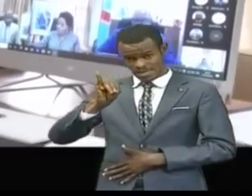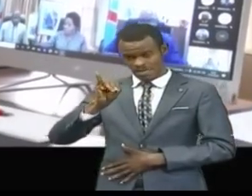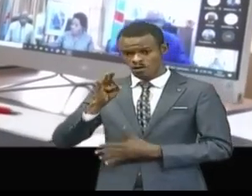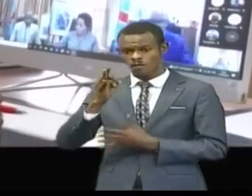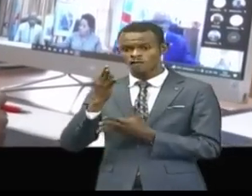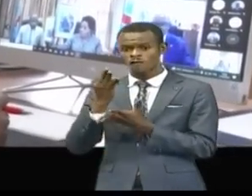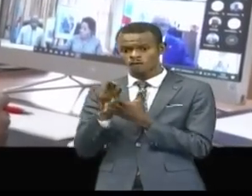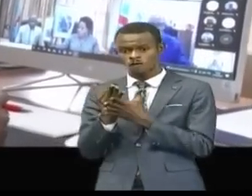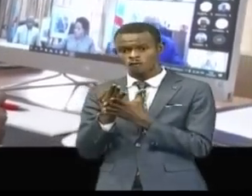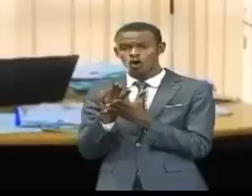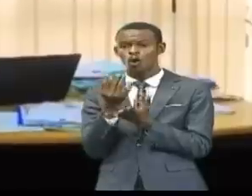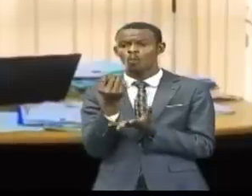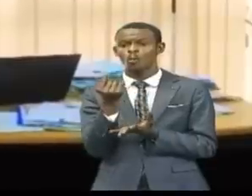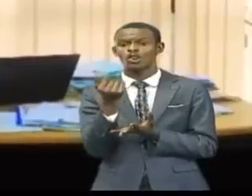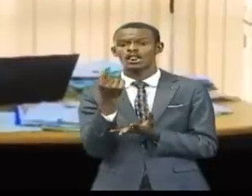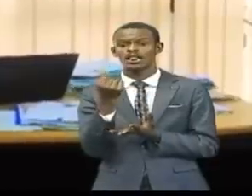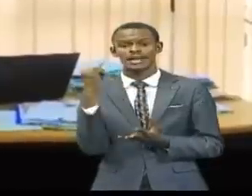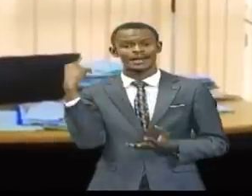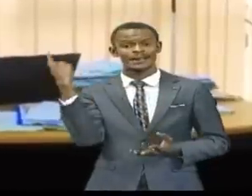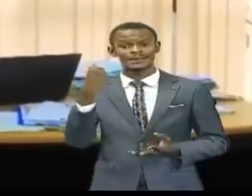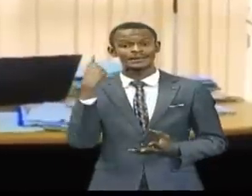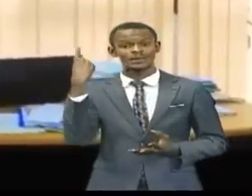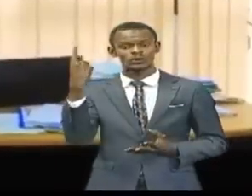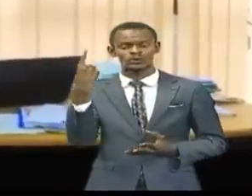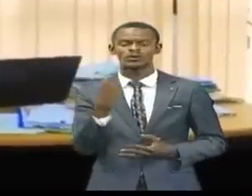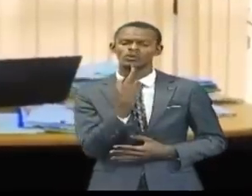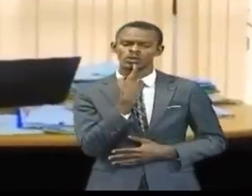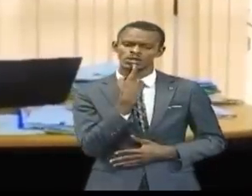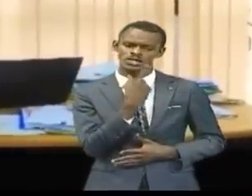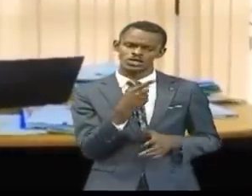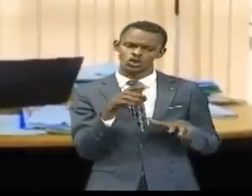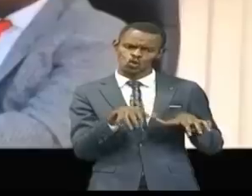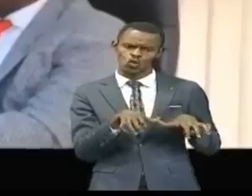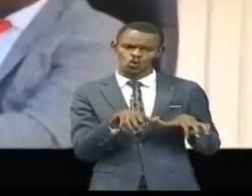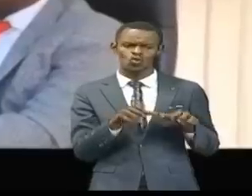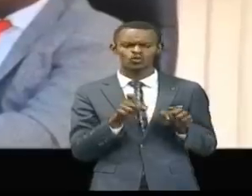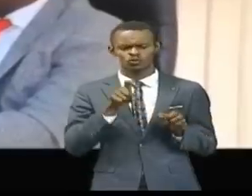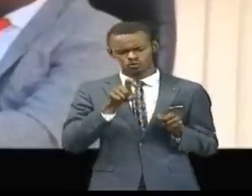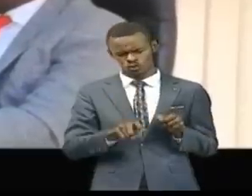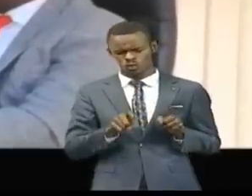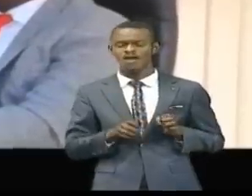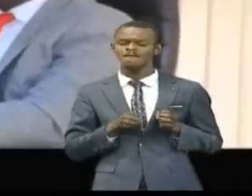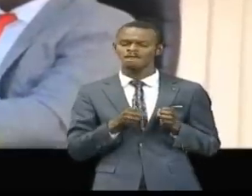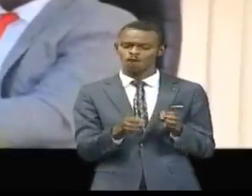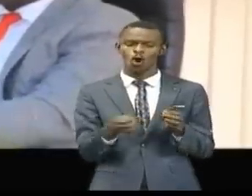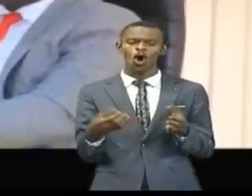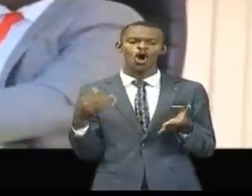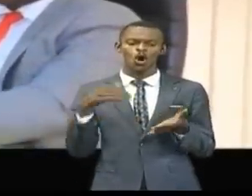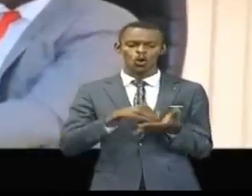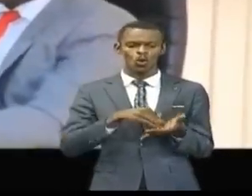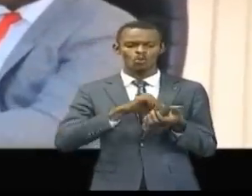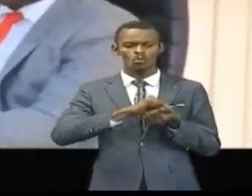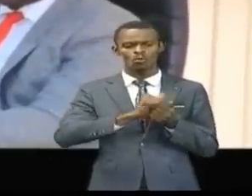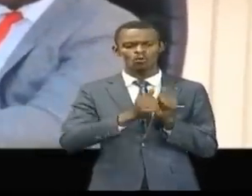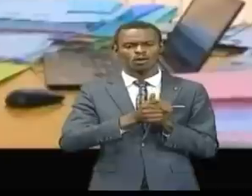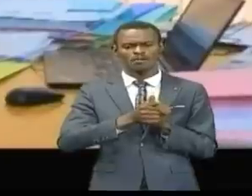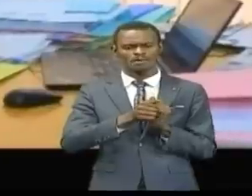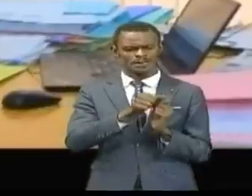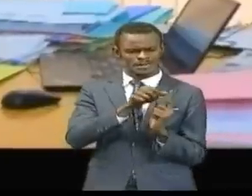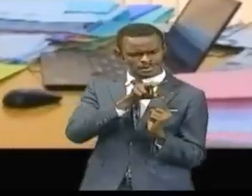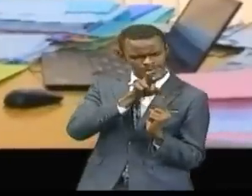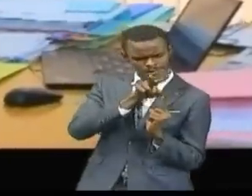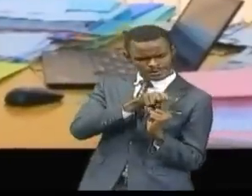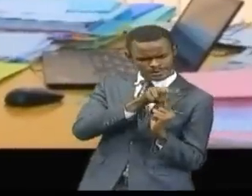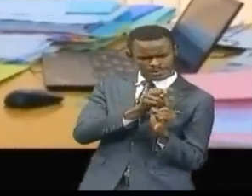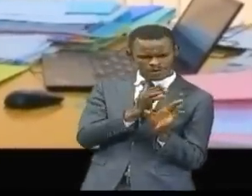salariale et son manque de prévisibilité, d'autant plus que son évolution peut porter un risque